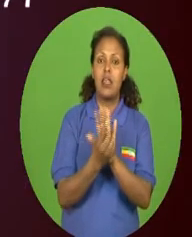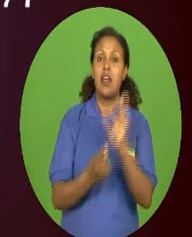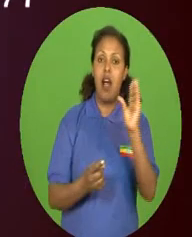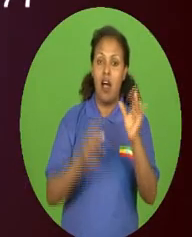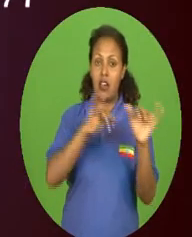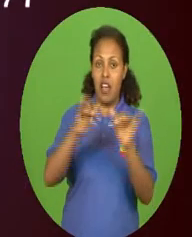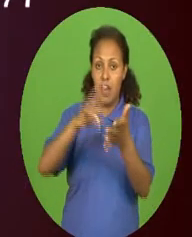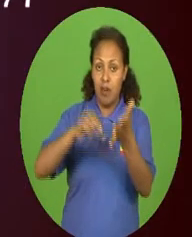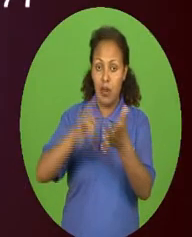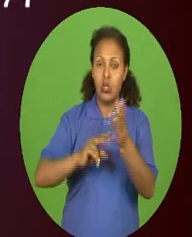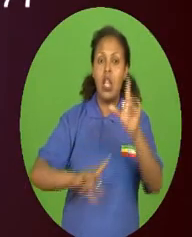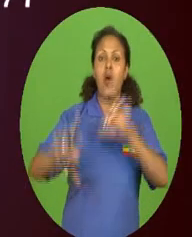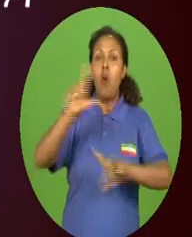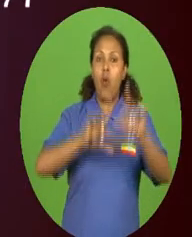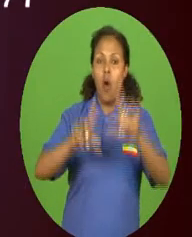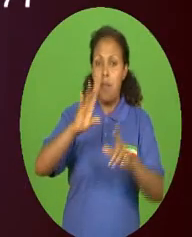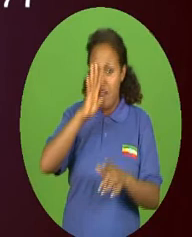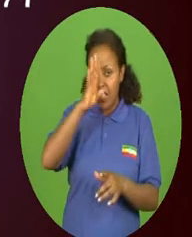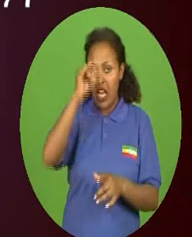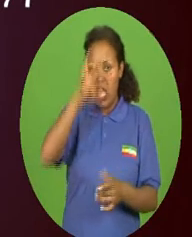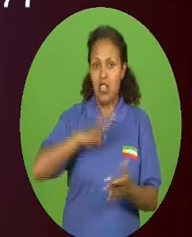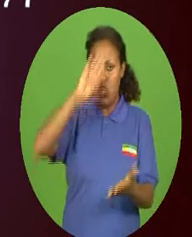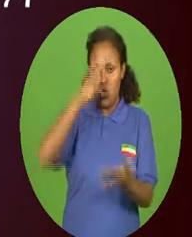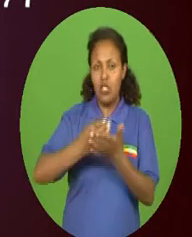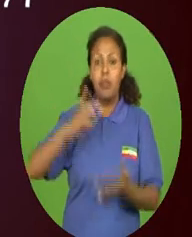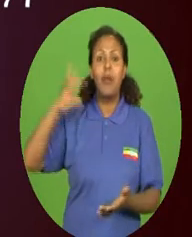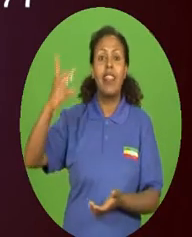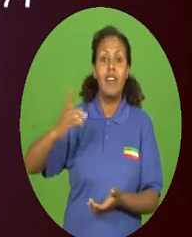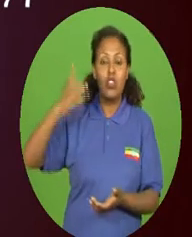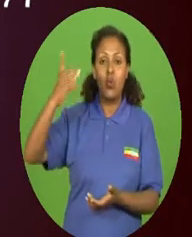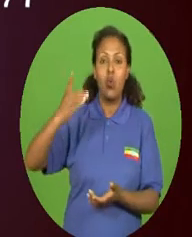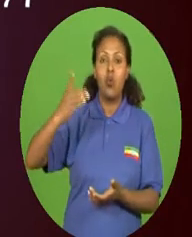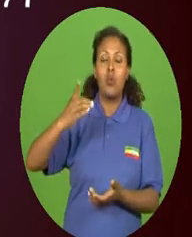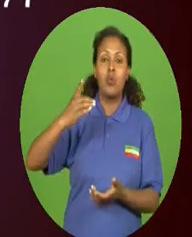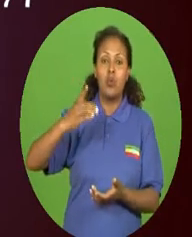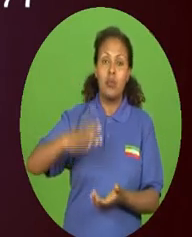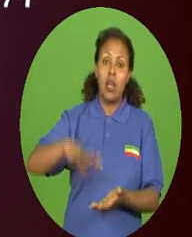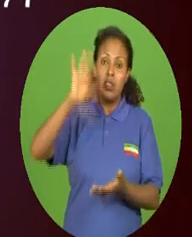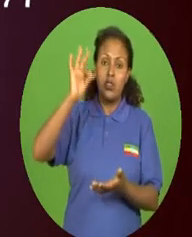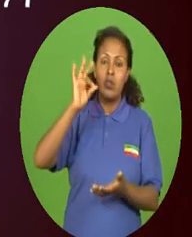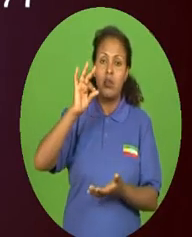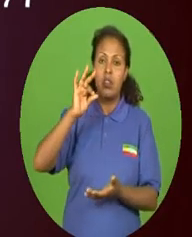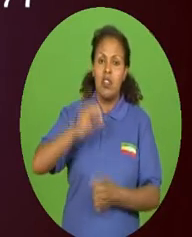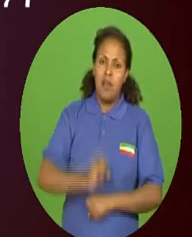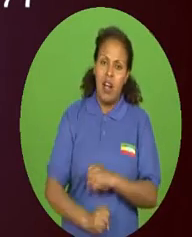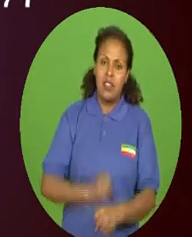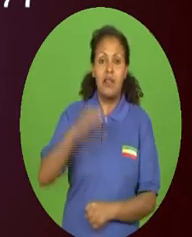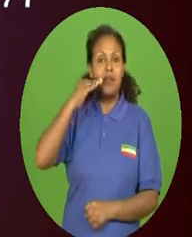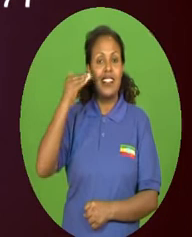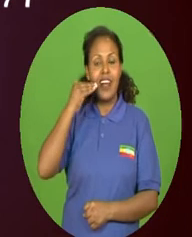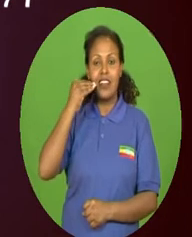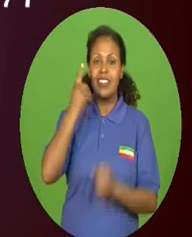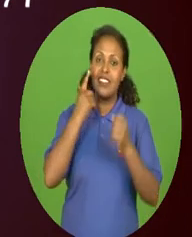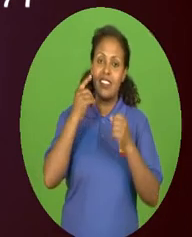በምሳሌ ሀ እንዳነበባችሁት ለቋንቋ መፈጠር የሰው ልጅ በተፈጥሮ የሚያወጣቸው